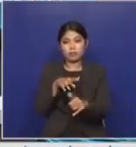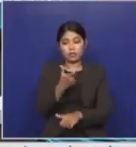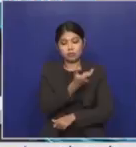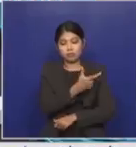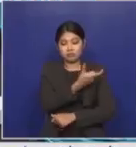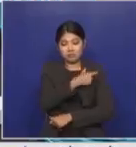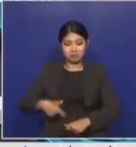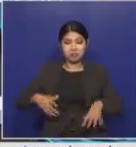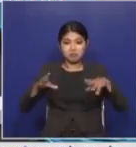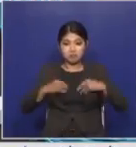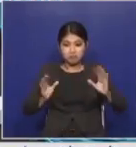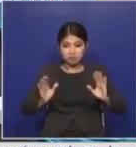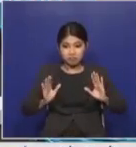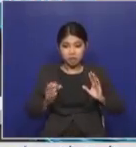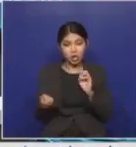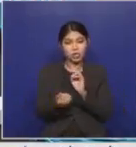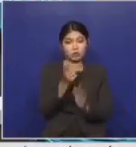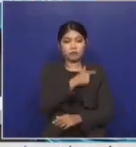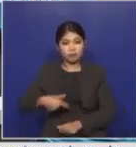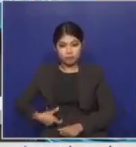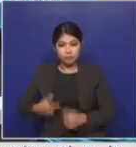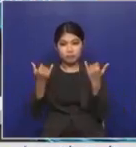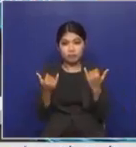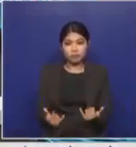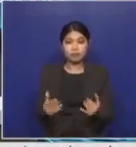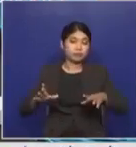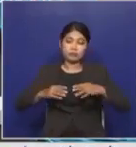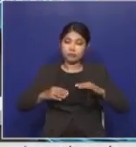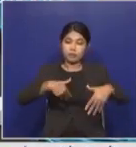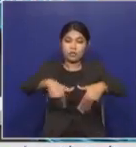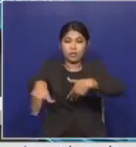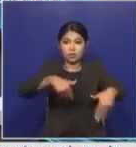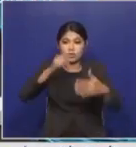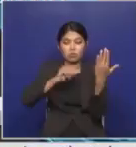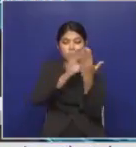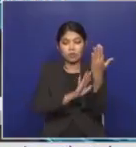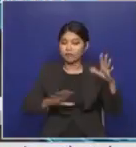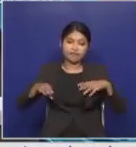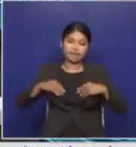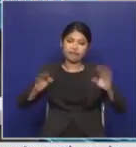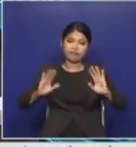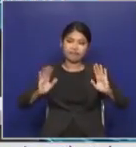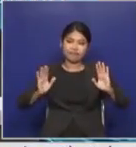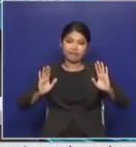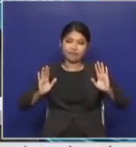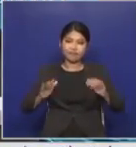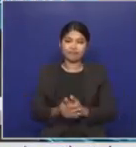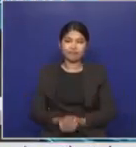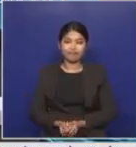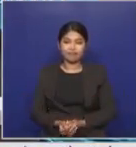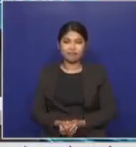ว่าขณะนี้ไม่ได้ยอมรับมาจากประชาชนทั้งประเทศอยู่แล้วครับท่านประธาน